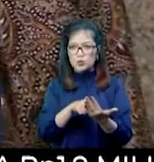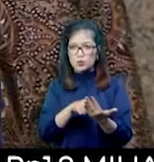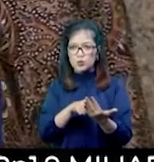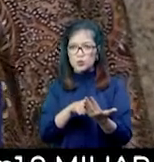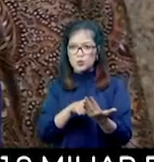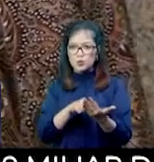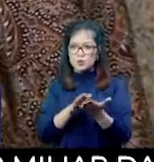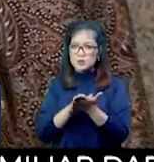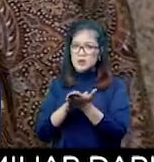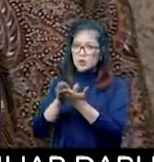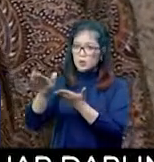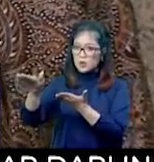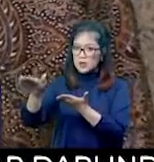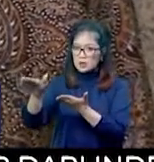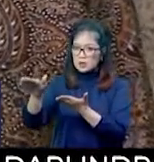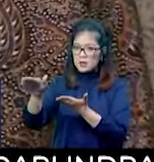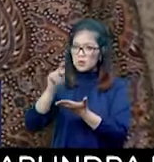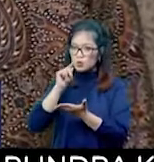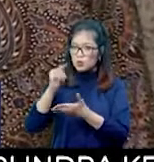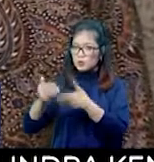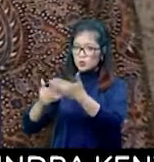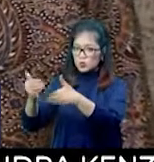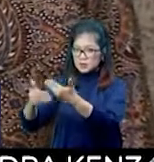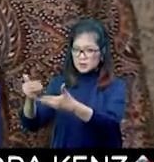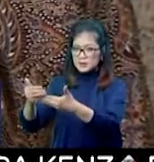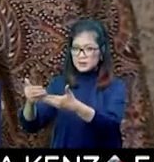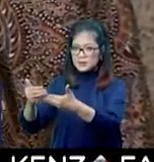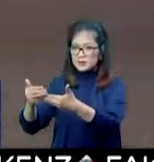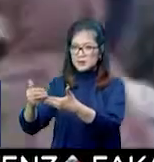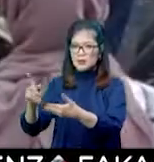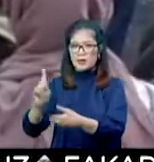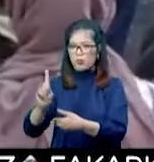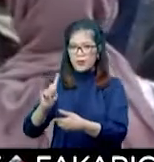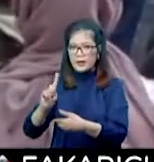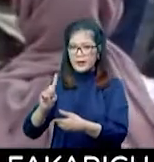disalurkan untuk industri-industri menengah maupun besar.